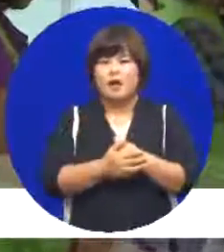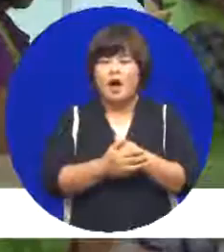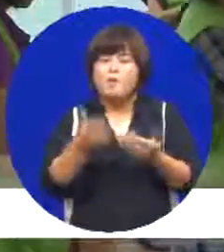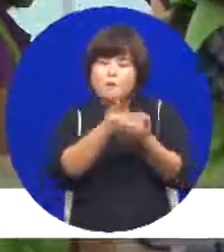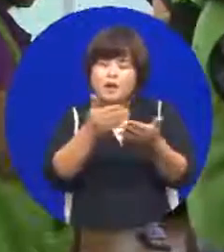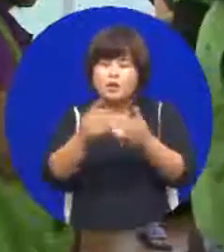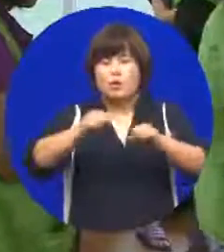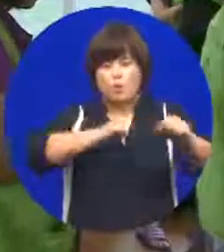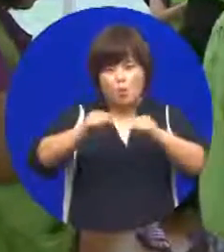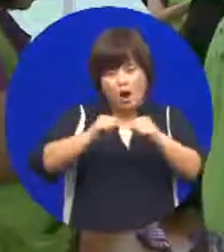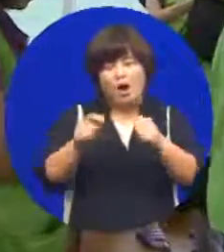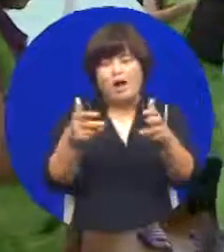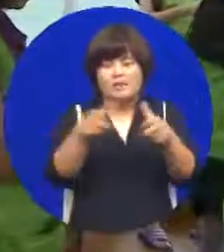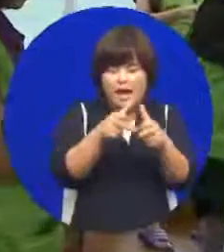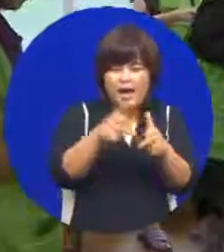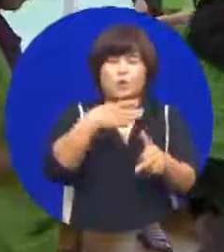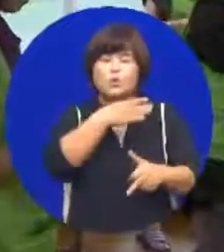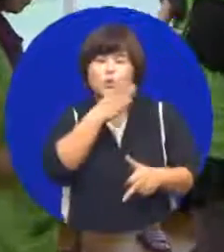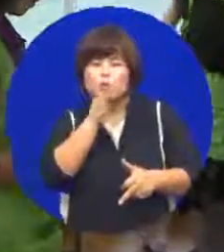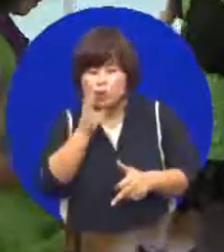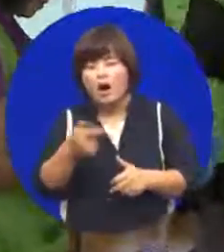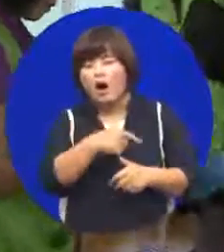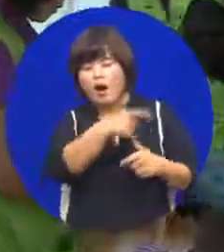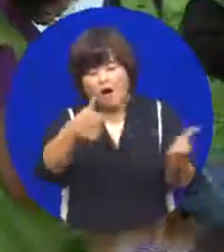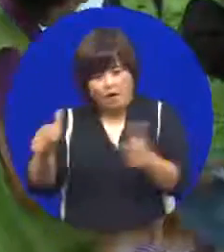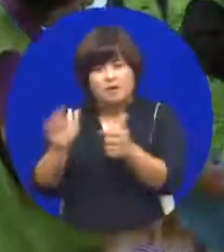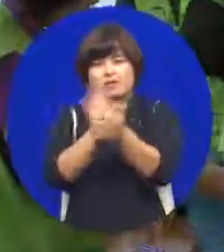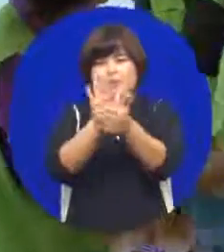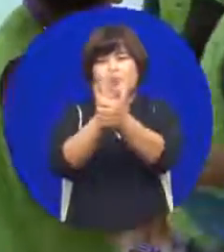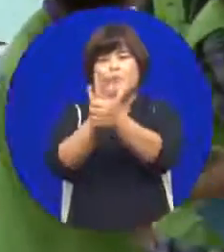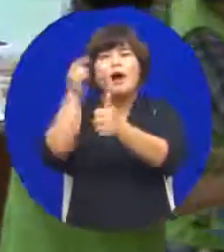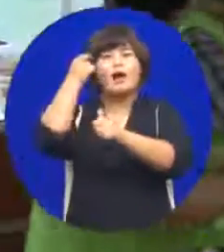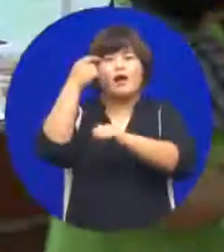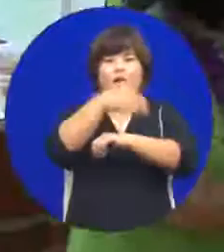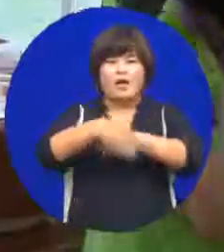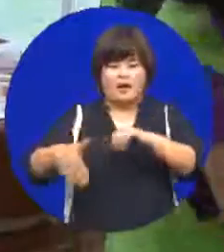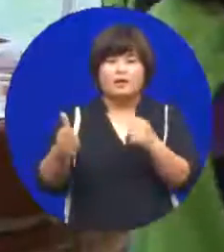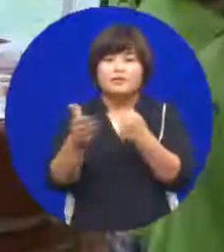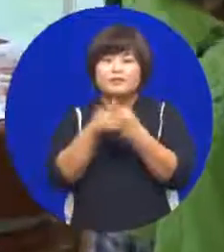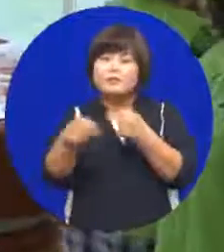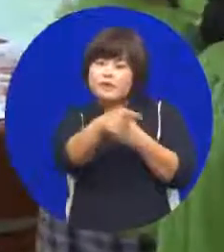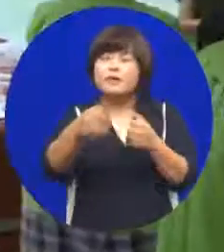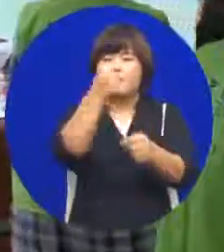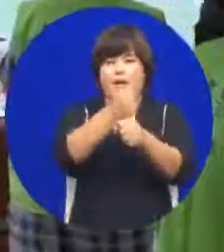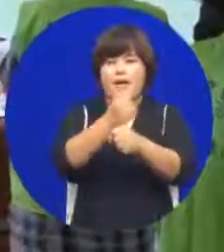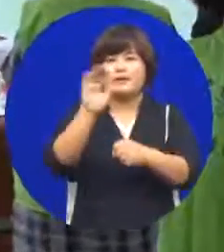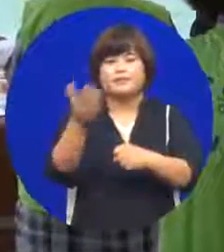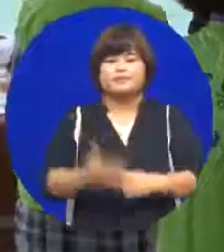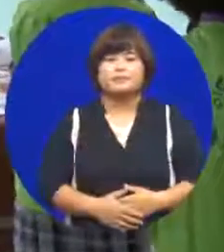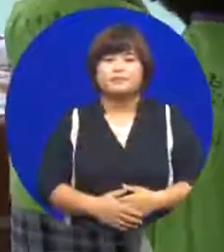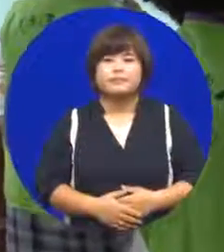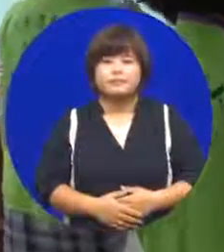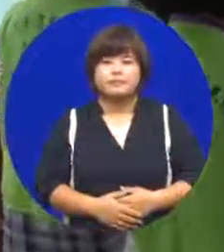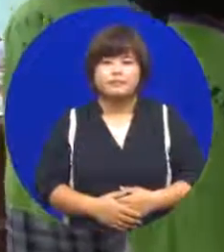시작으로 해가지고 미술활동으로서 장애자분들, 노인분들, 이분들 같이 가서 봉사활동을 하자는 취지에서 봉사자들 모여서